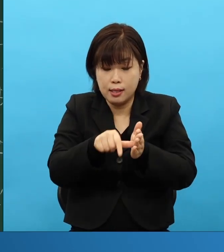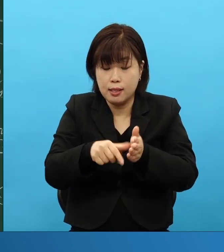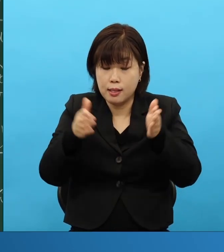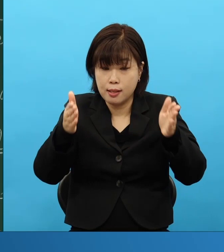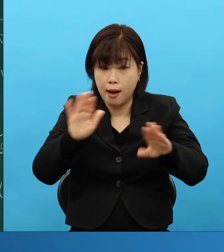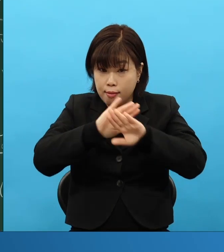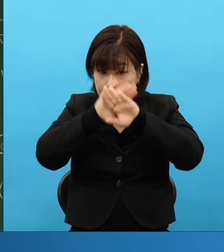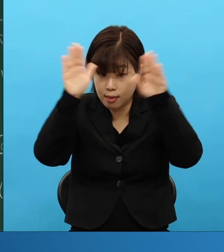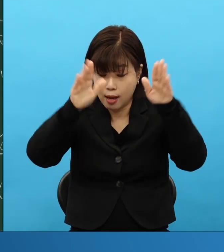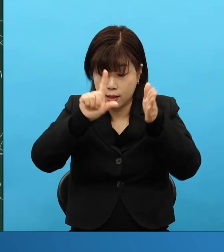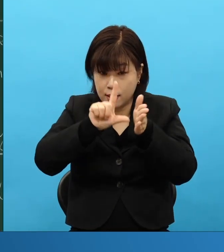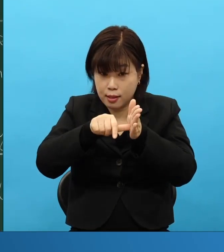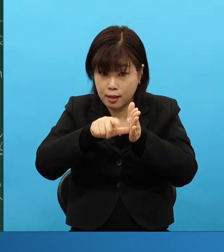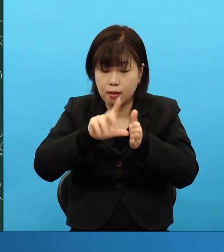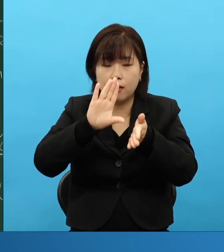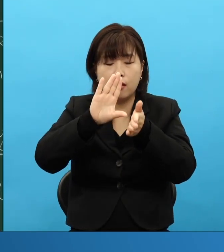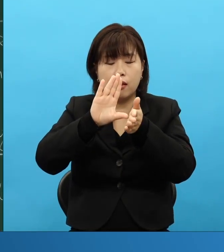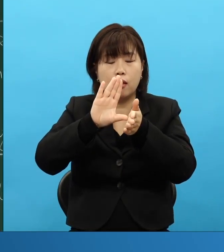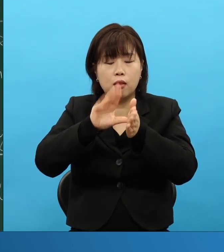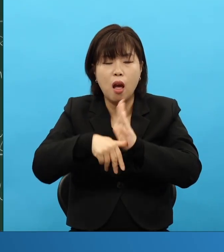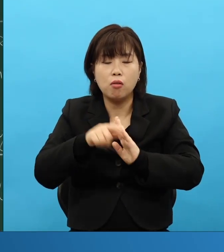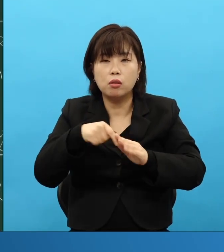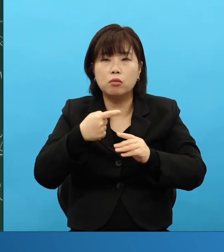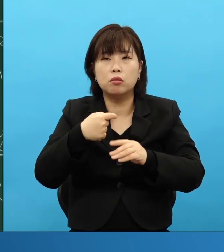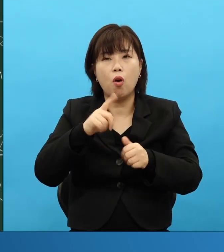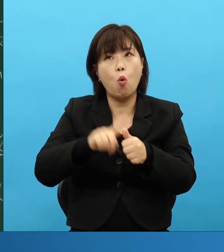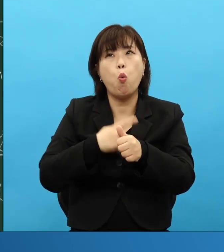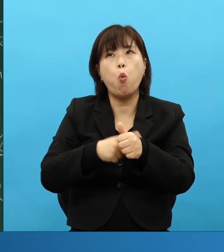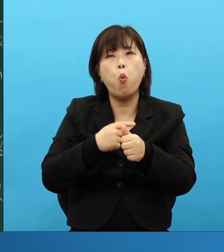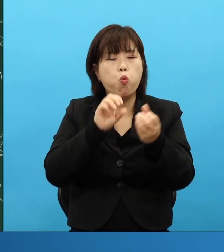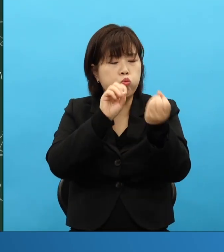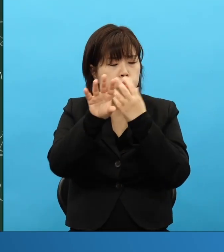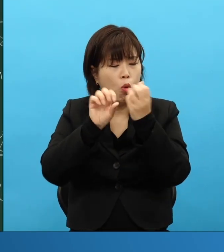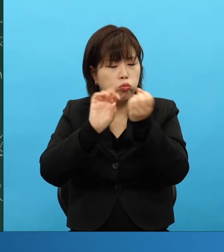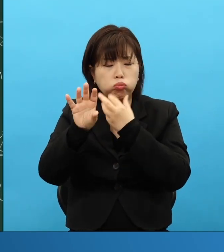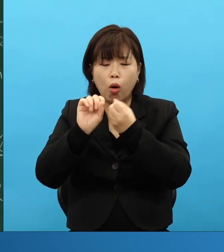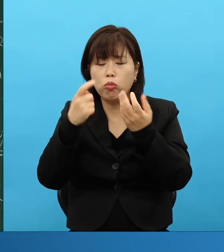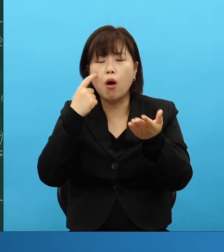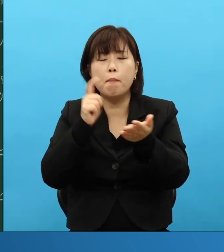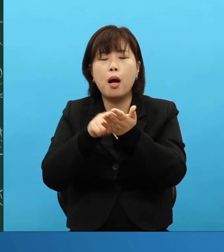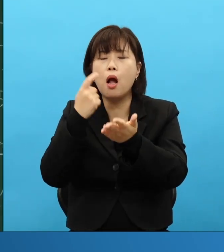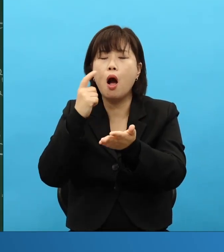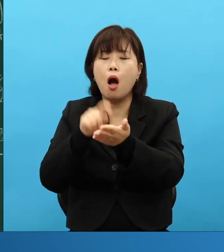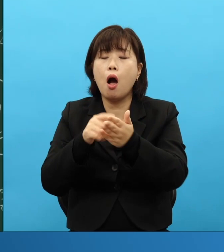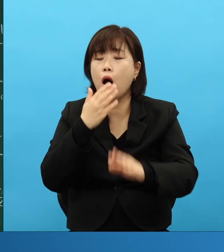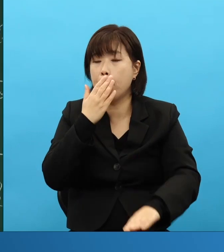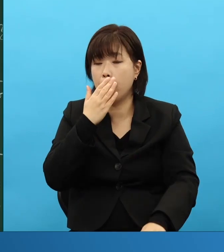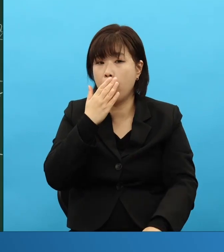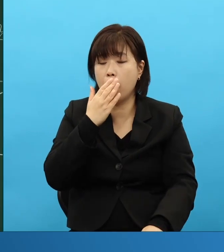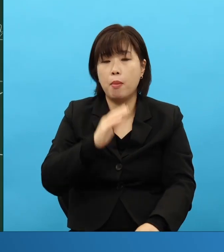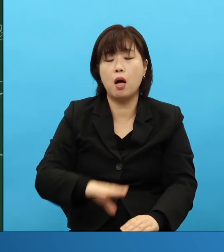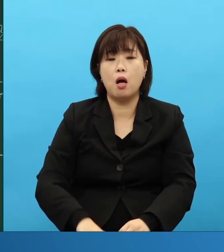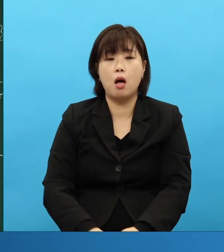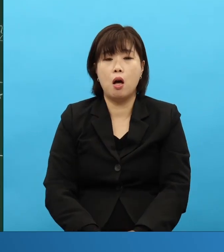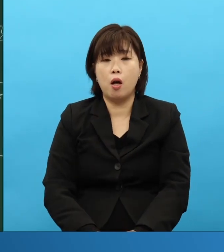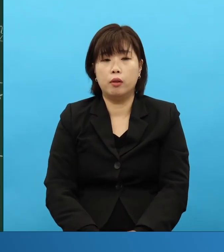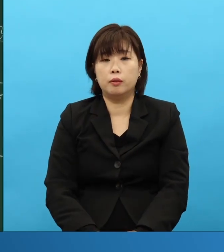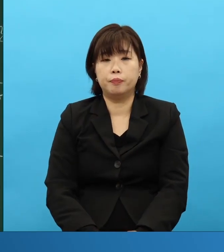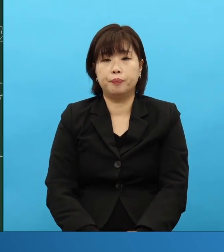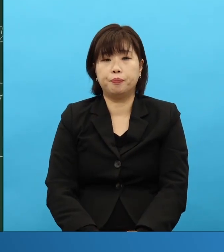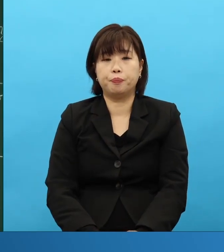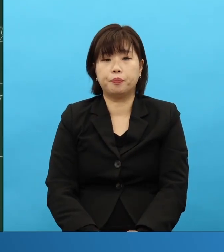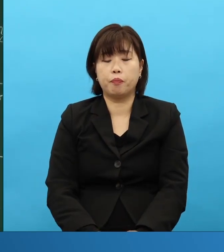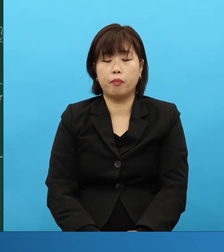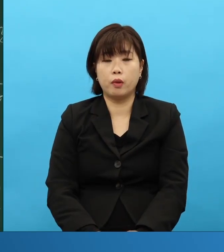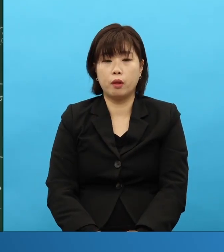기도 제대로 했다면 낮에 건 전부 응답으로 보여. That you truly properly pray in the morning and the evening, everything throughout the day will appear as